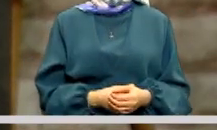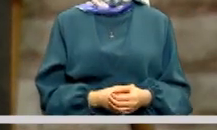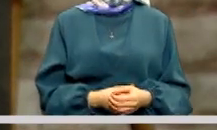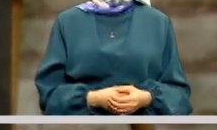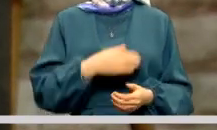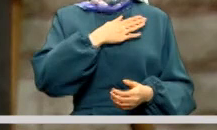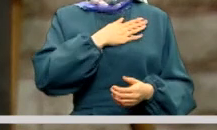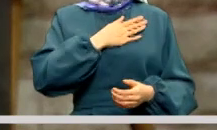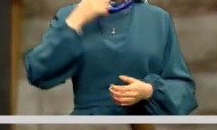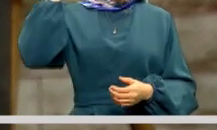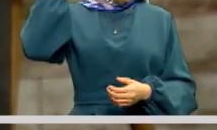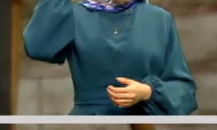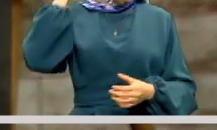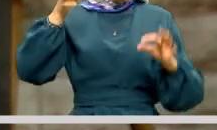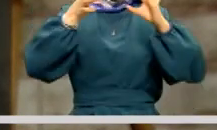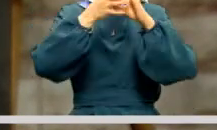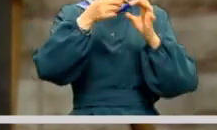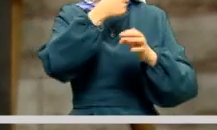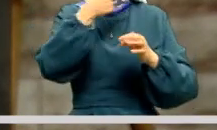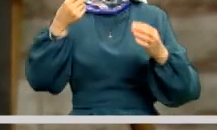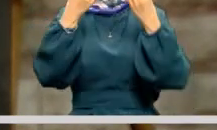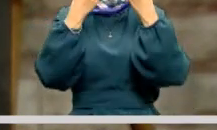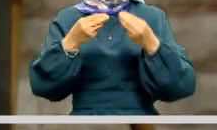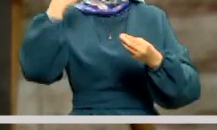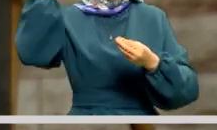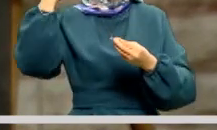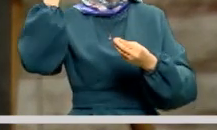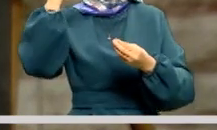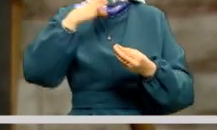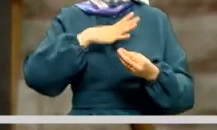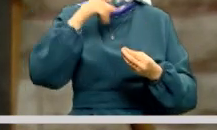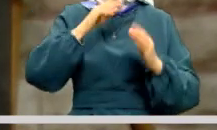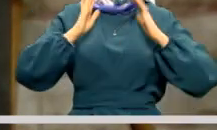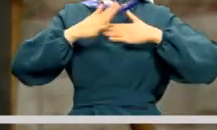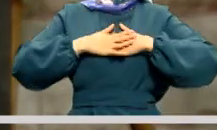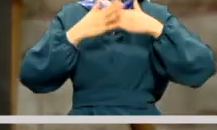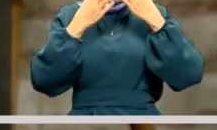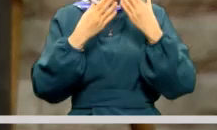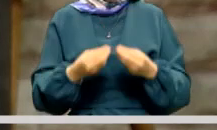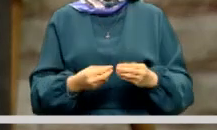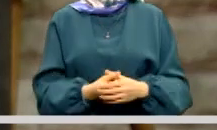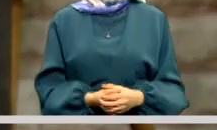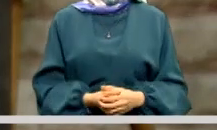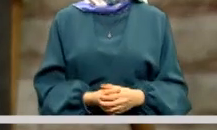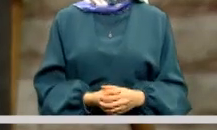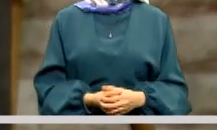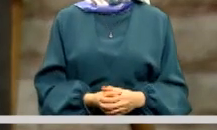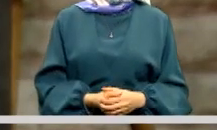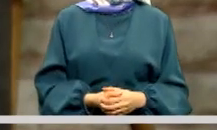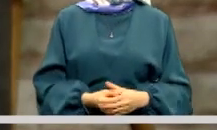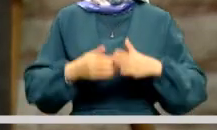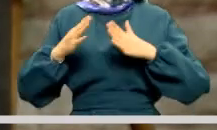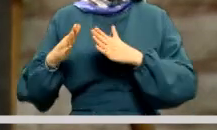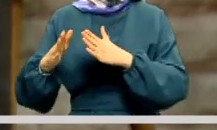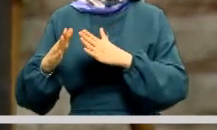bilgi ile alakalı bir eksiği var diye düşünüyorum yani şimdi namaza olan düşkünlüğümüz Eğer zekatı